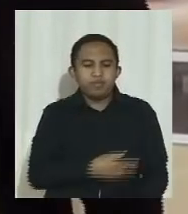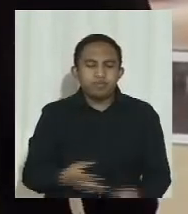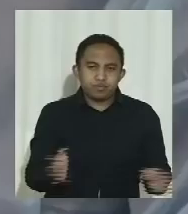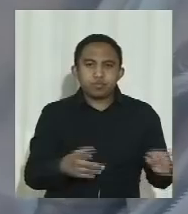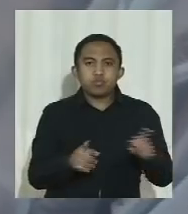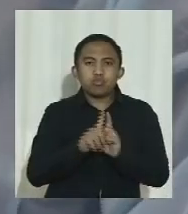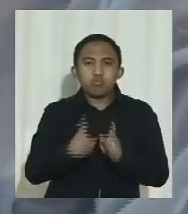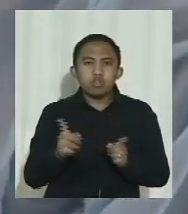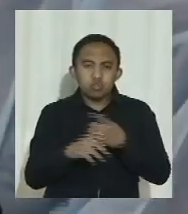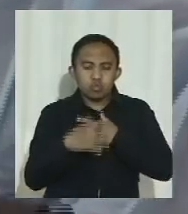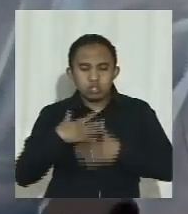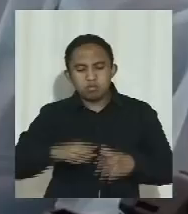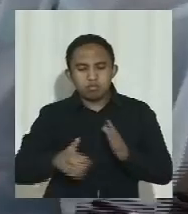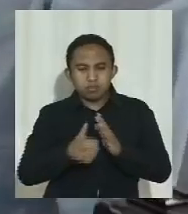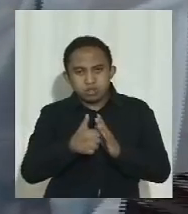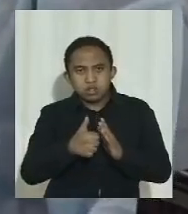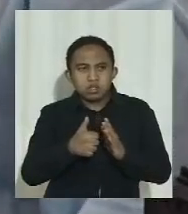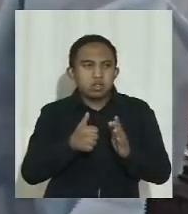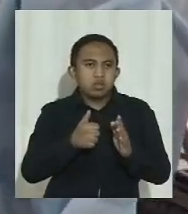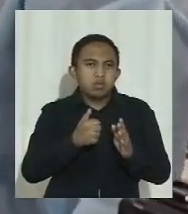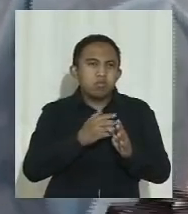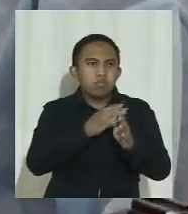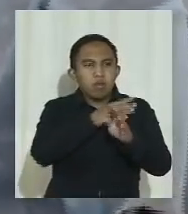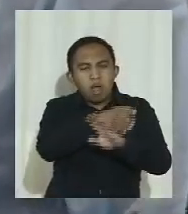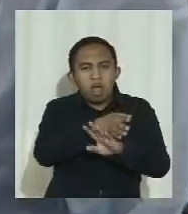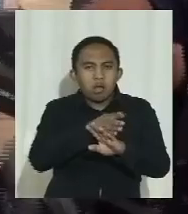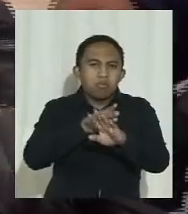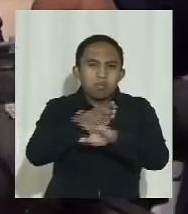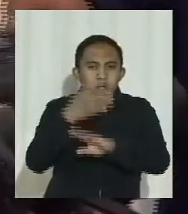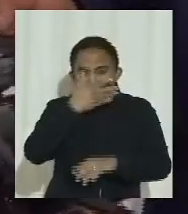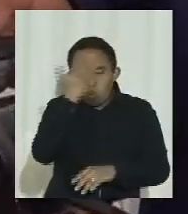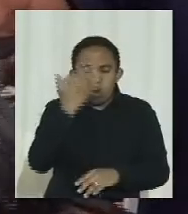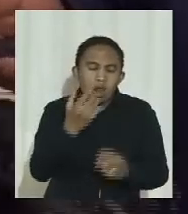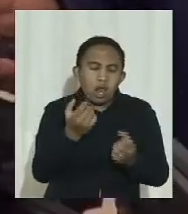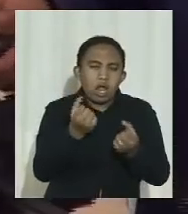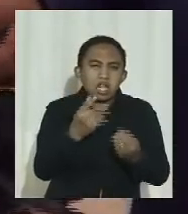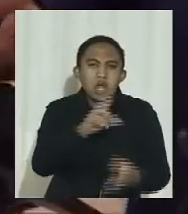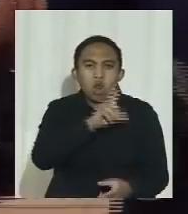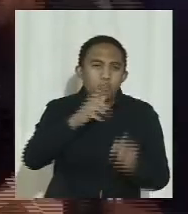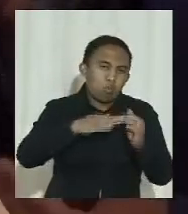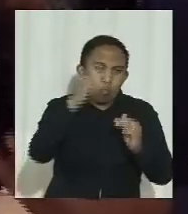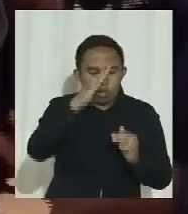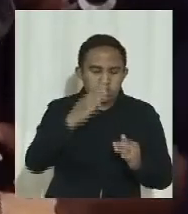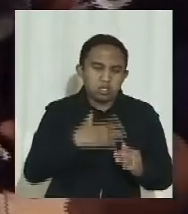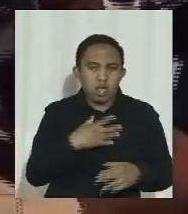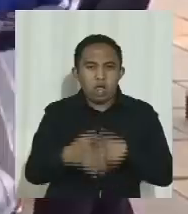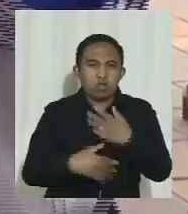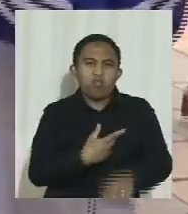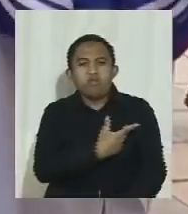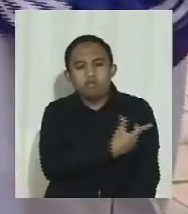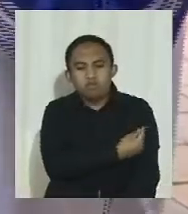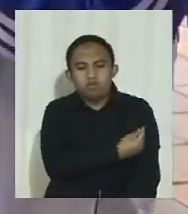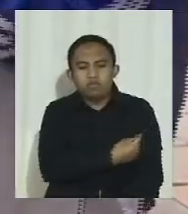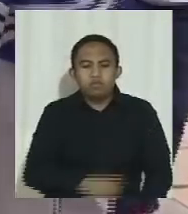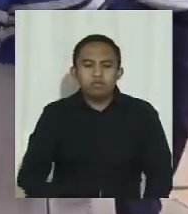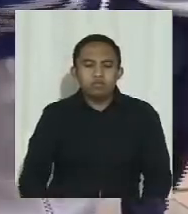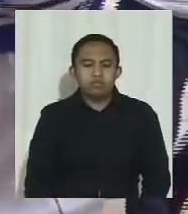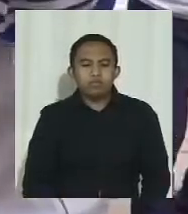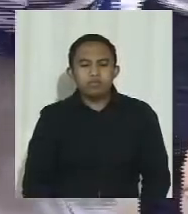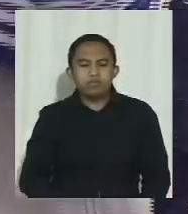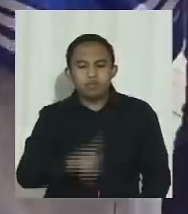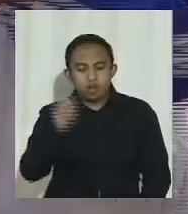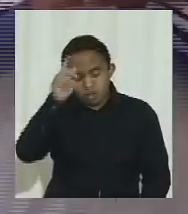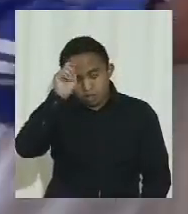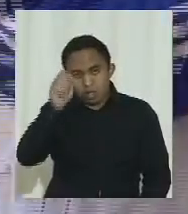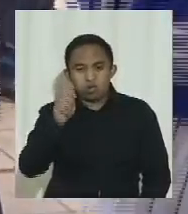fahasalamana afaka manatona ireo vondron'olona mihoatra ny 20 maniry ny atao vaksiny. Ny fanindran-dalana tamin'ity hetsika teto Ankatso ity ihany